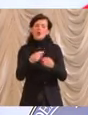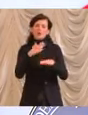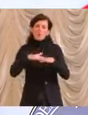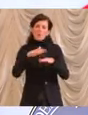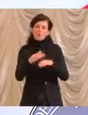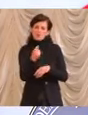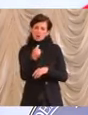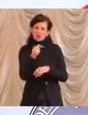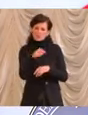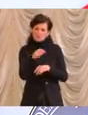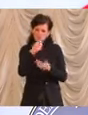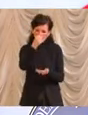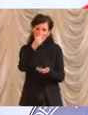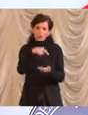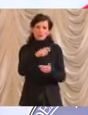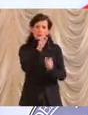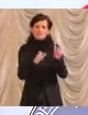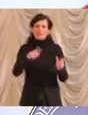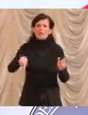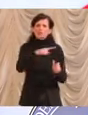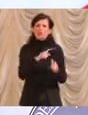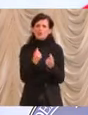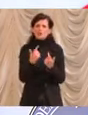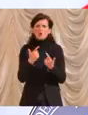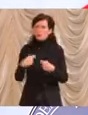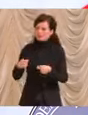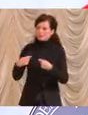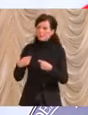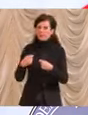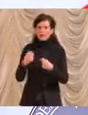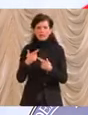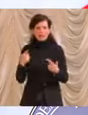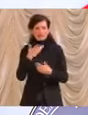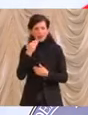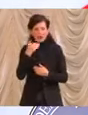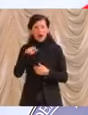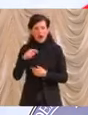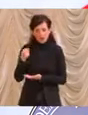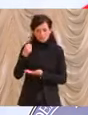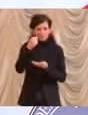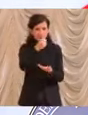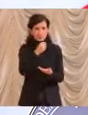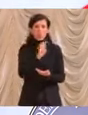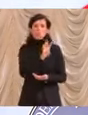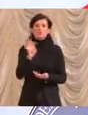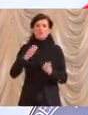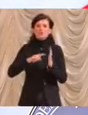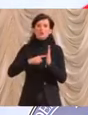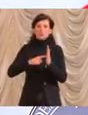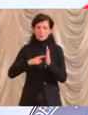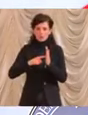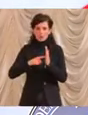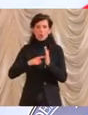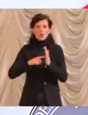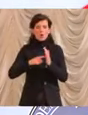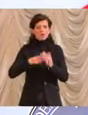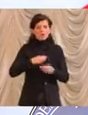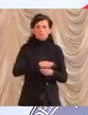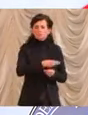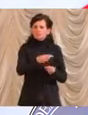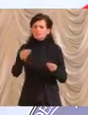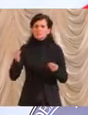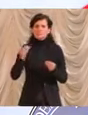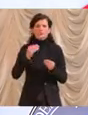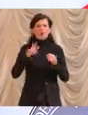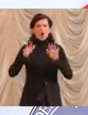hanno i soldi per fare la spesa. Quindi da questi 400 milioni che verranno distribuiti da tutti gli 8.000 comuni